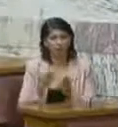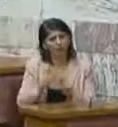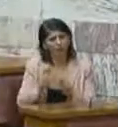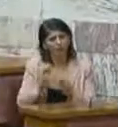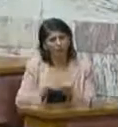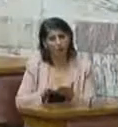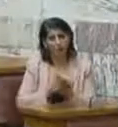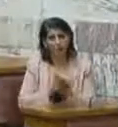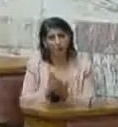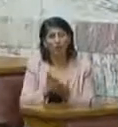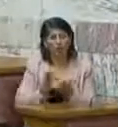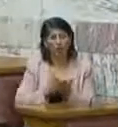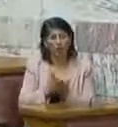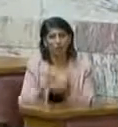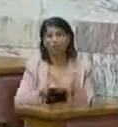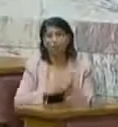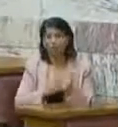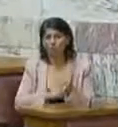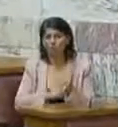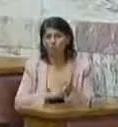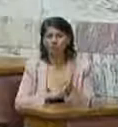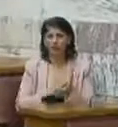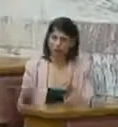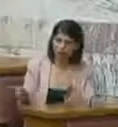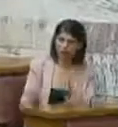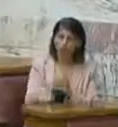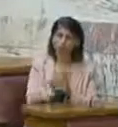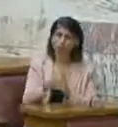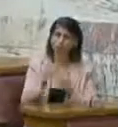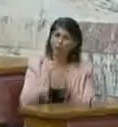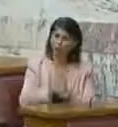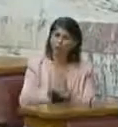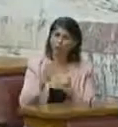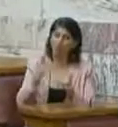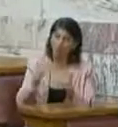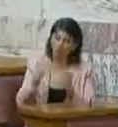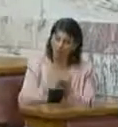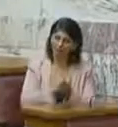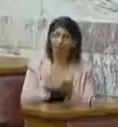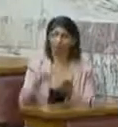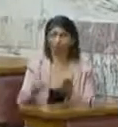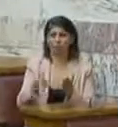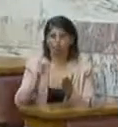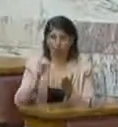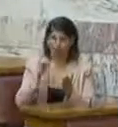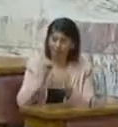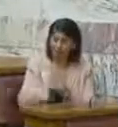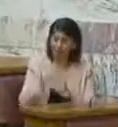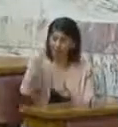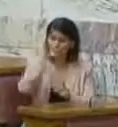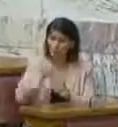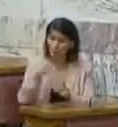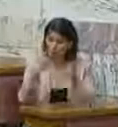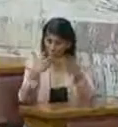Η δικαιοσύνη, τη νομική υπαγωγή επί των συγκεκριμένων αδικημάτων και επί των συγκεκριμένων προσώπων την έκανε με